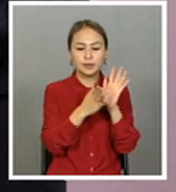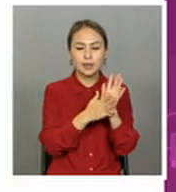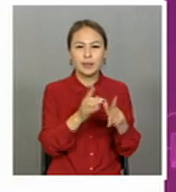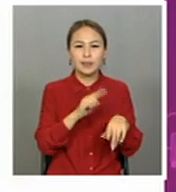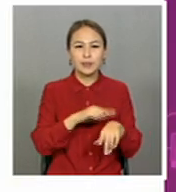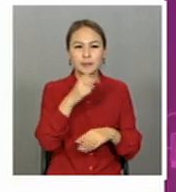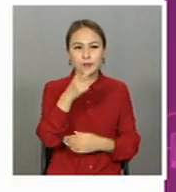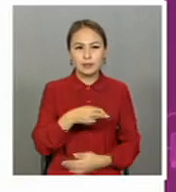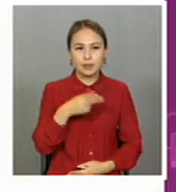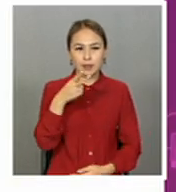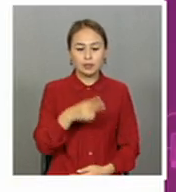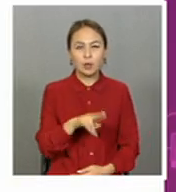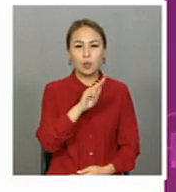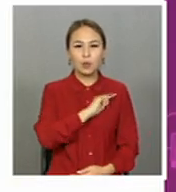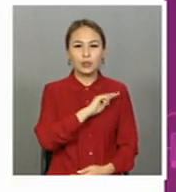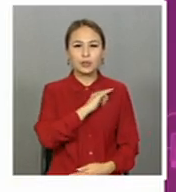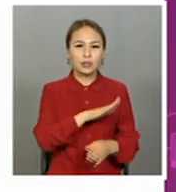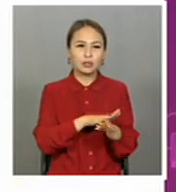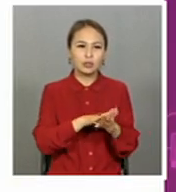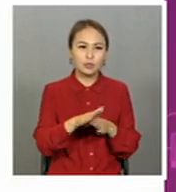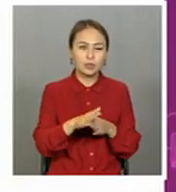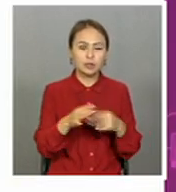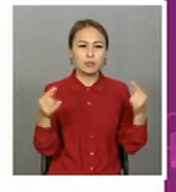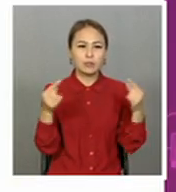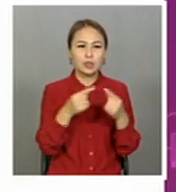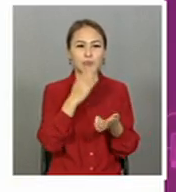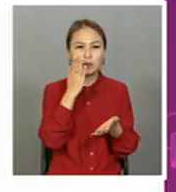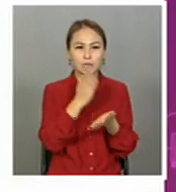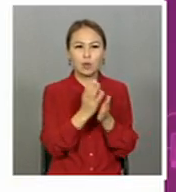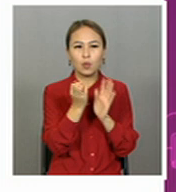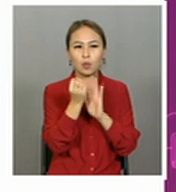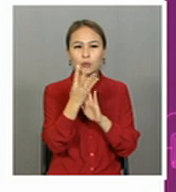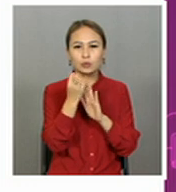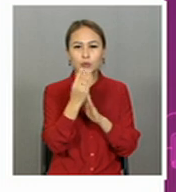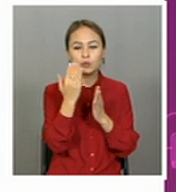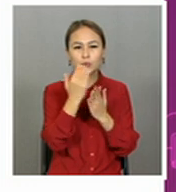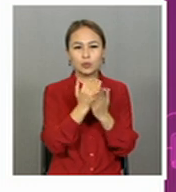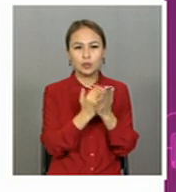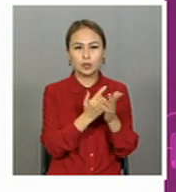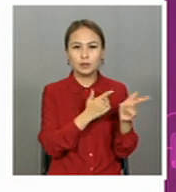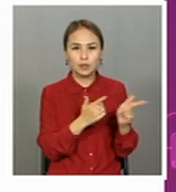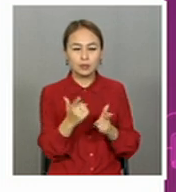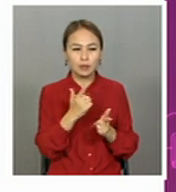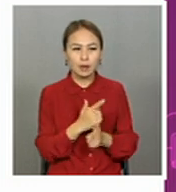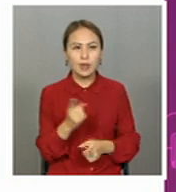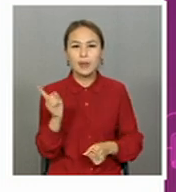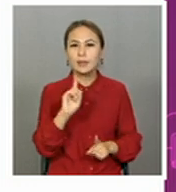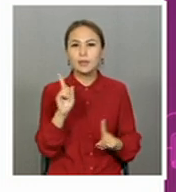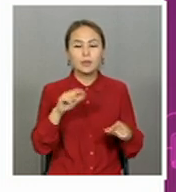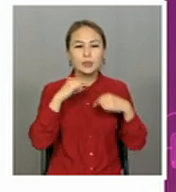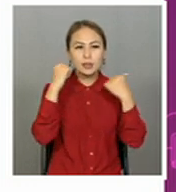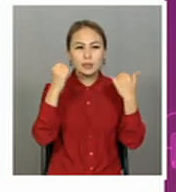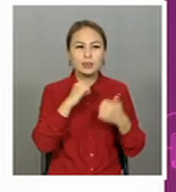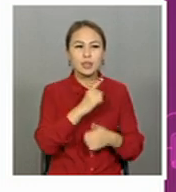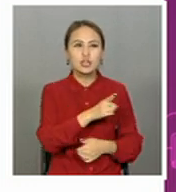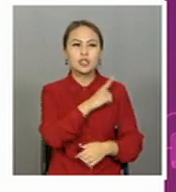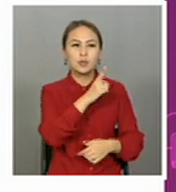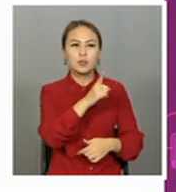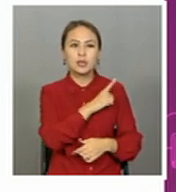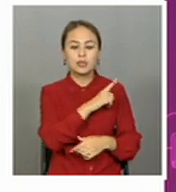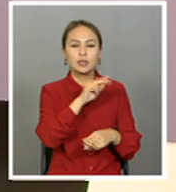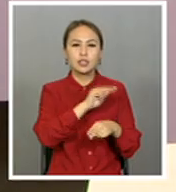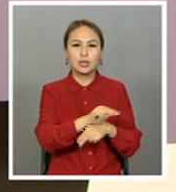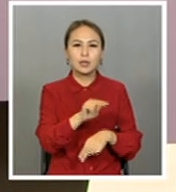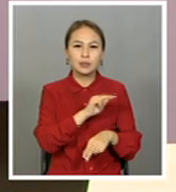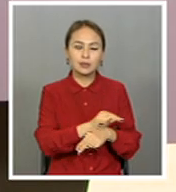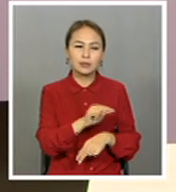тең. Орындаған жұмыс көлемі белгілі, 14 бөлшек дайындаған. Не белгісіз? Шебердің